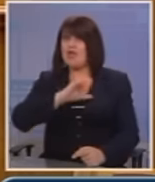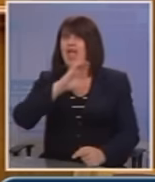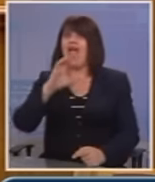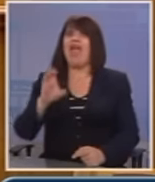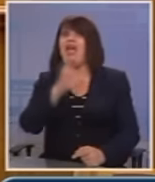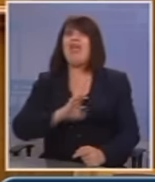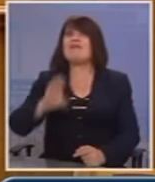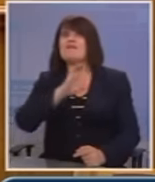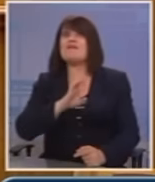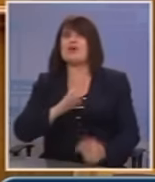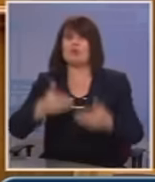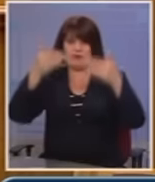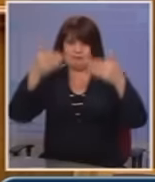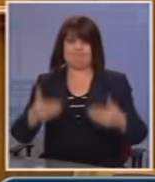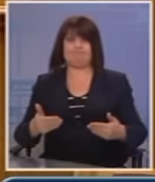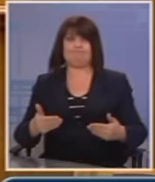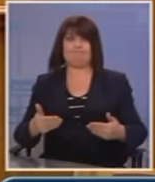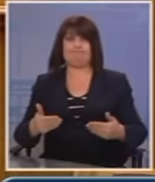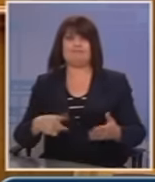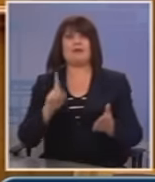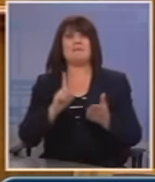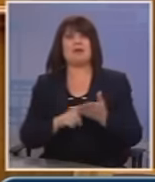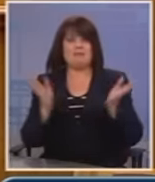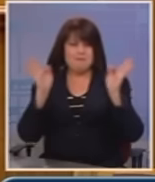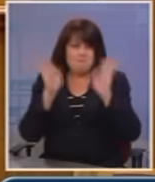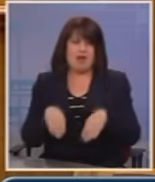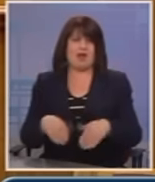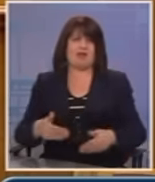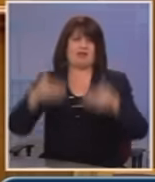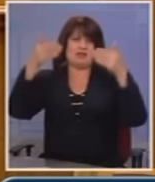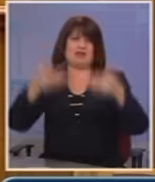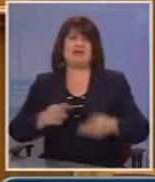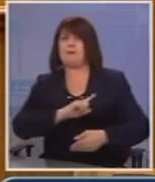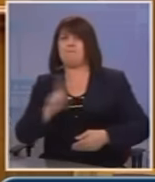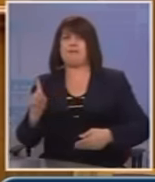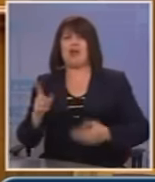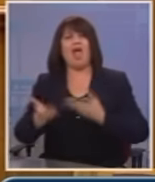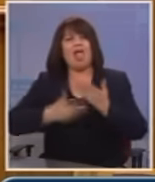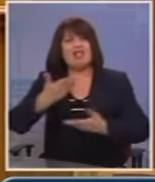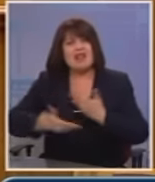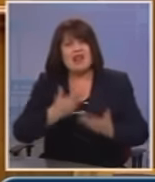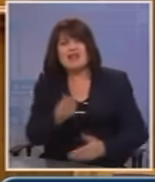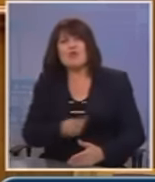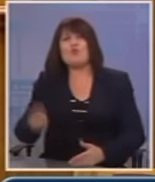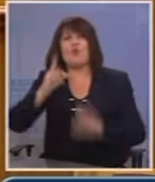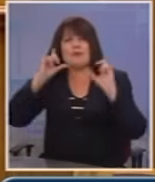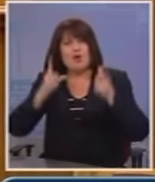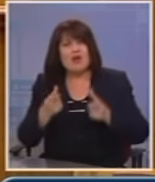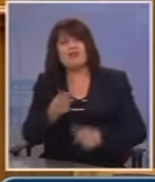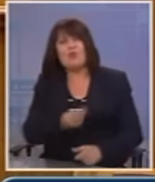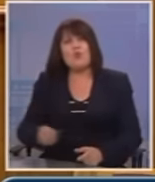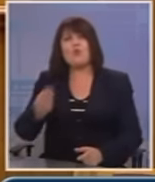νέα τείχη που εμείς πρέπει να γκρεμίσουμε με περισσότερη αλληλεγγύη, με περισσότερη δημοκρατία,